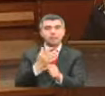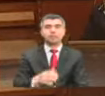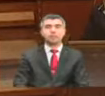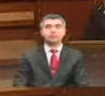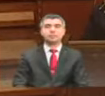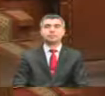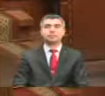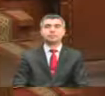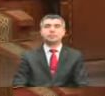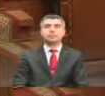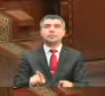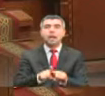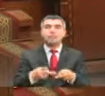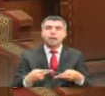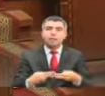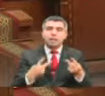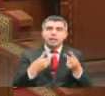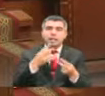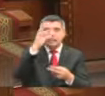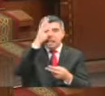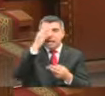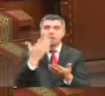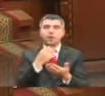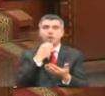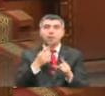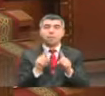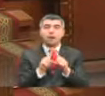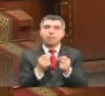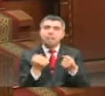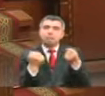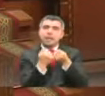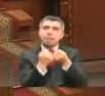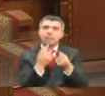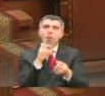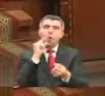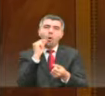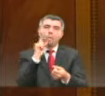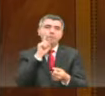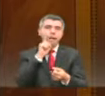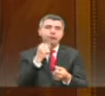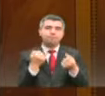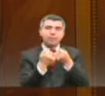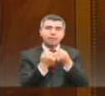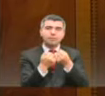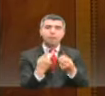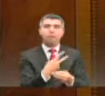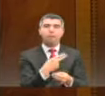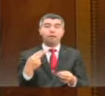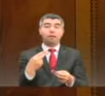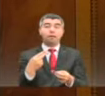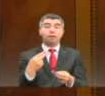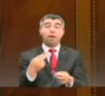وسنعمل على إطلاق سياسة وطنية لمناهضة العنف ضد النساء، واعتماد خطة حكومية